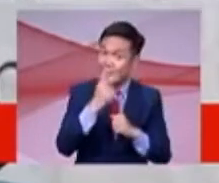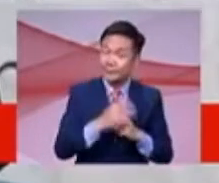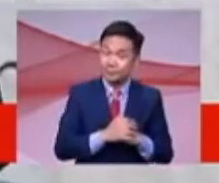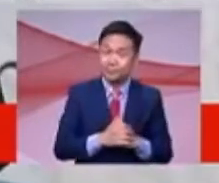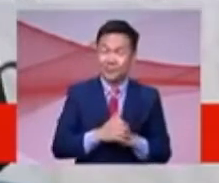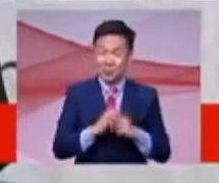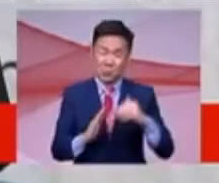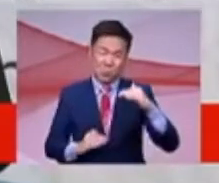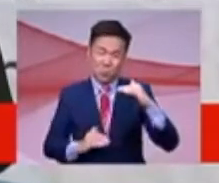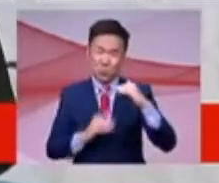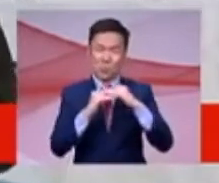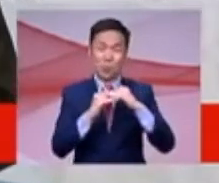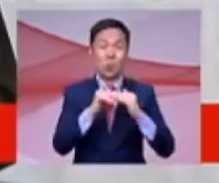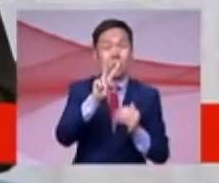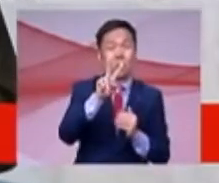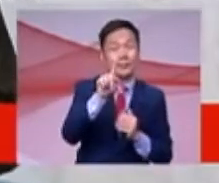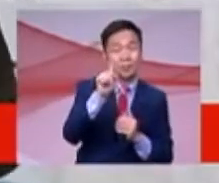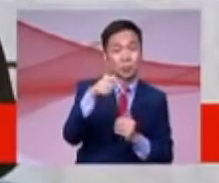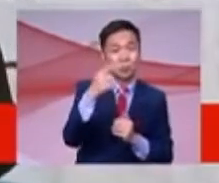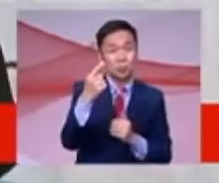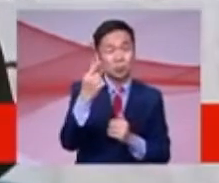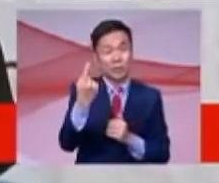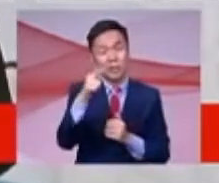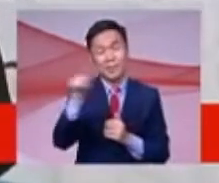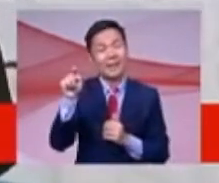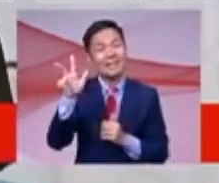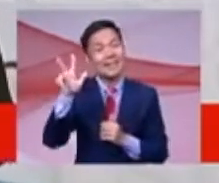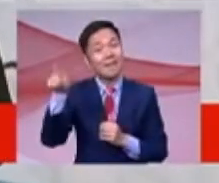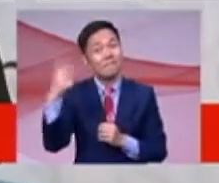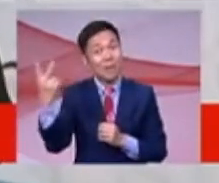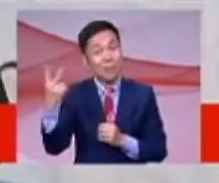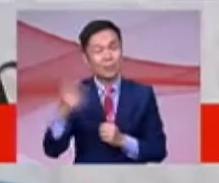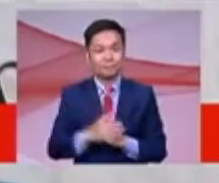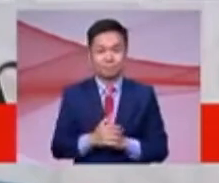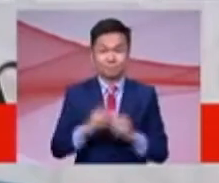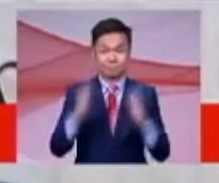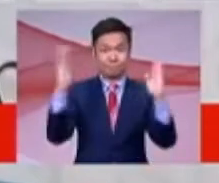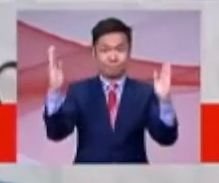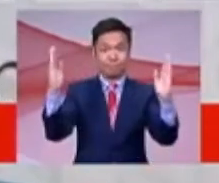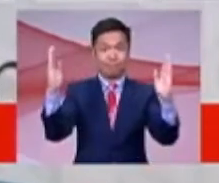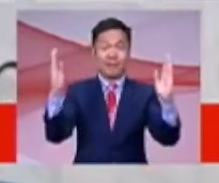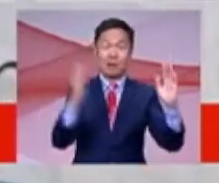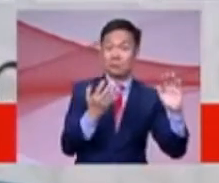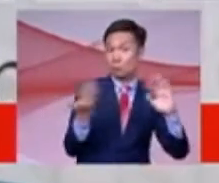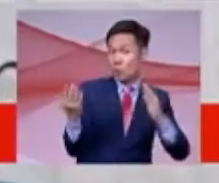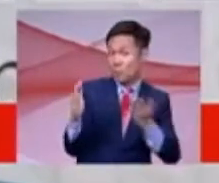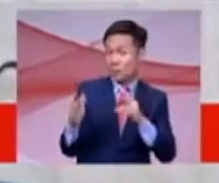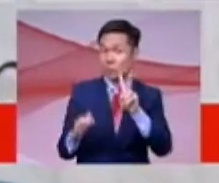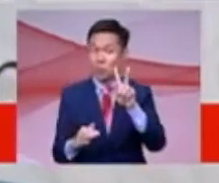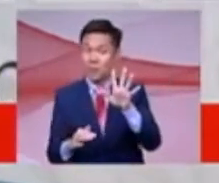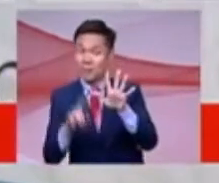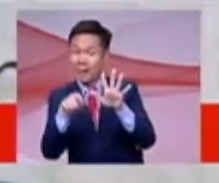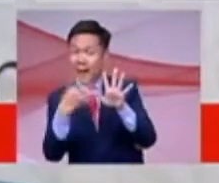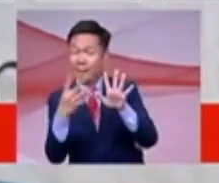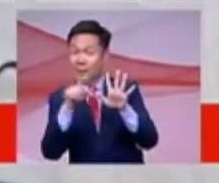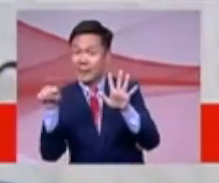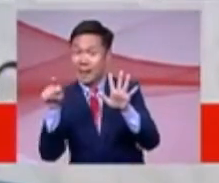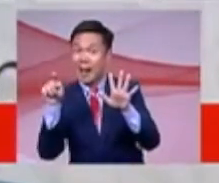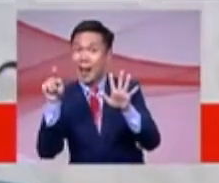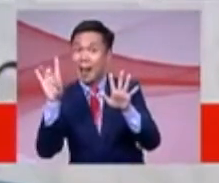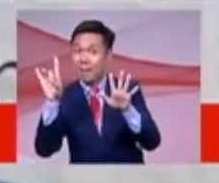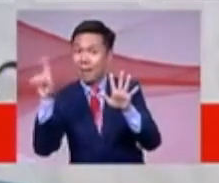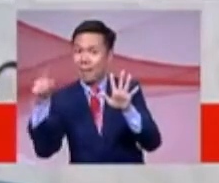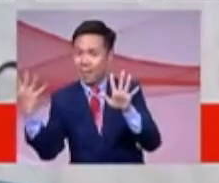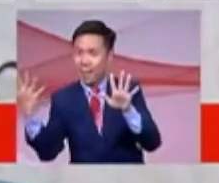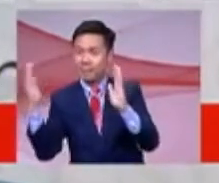kemuncak kes 21 Januari hingga 3 Februari. Dan sekarang ini kita bandingkan dengan 25 April hingga 8